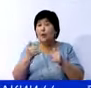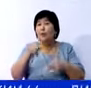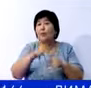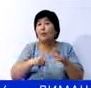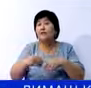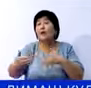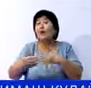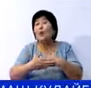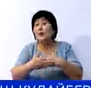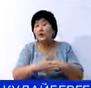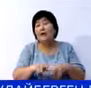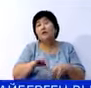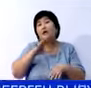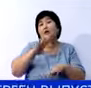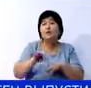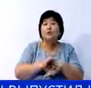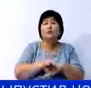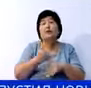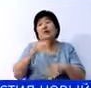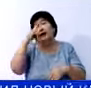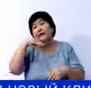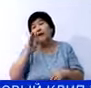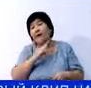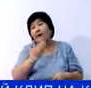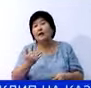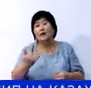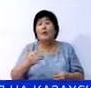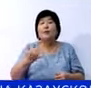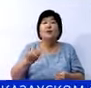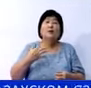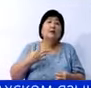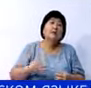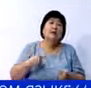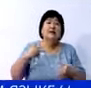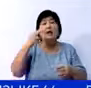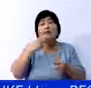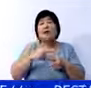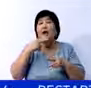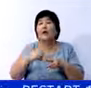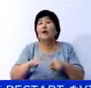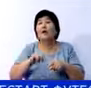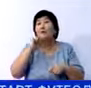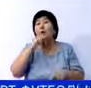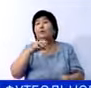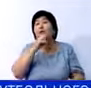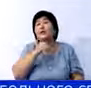близких родственников, супруга или жены, у родителей, у усыновителей, у братьев и сестер, бабушек и дедушек.